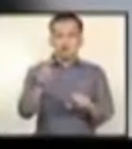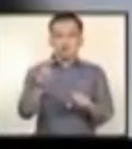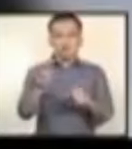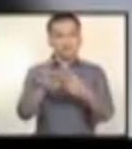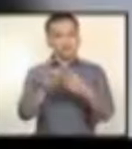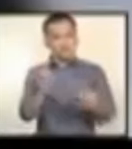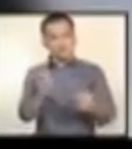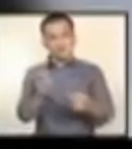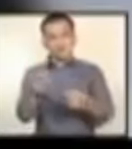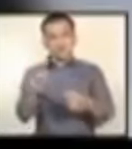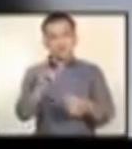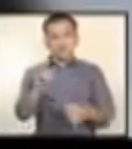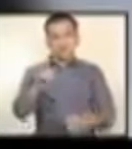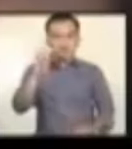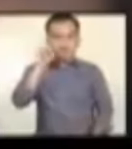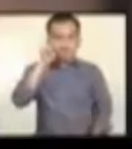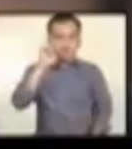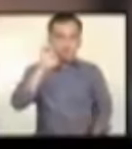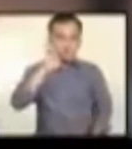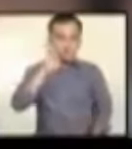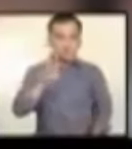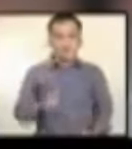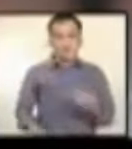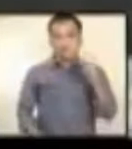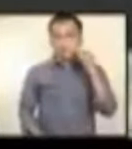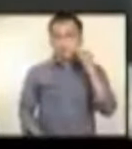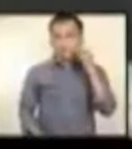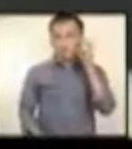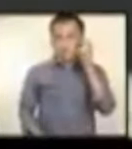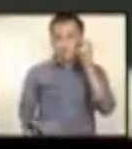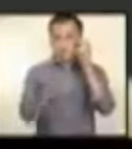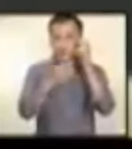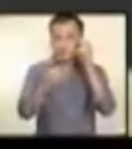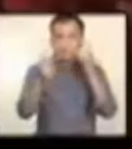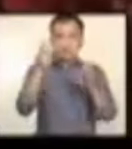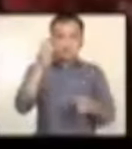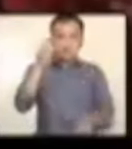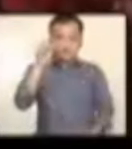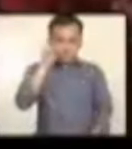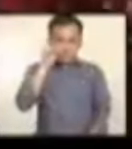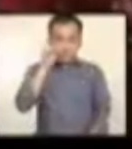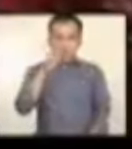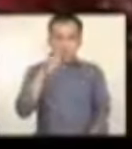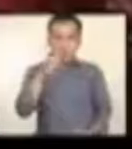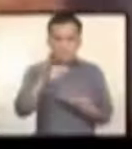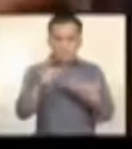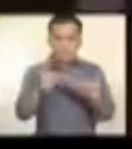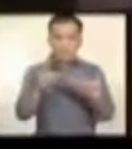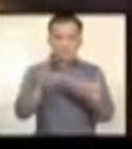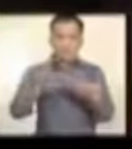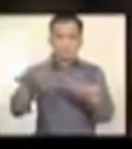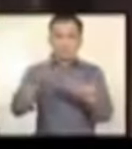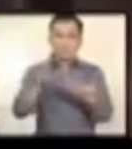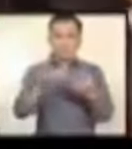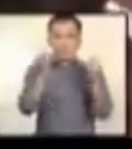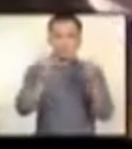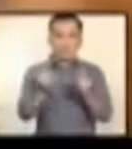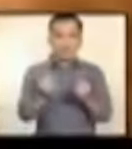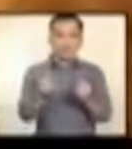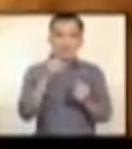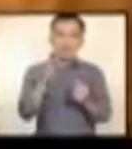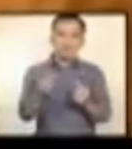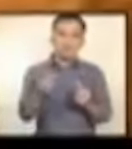kalaban gaya na Charlize Theron, Marion Cotillard at Kristen Stewart. Ilan pa sa mga ito, iniidolo rin